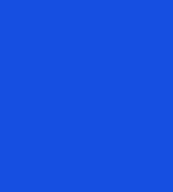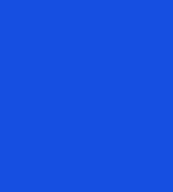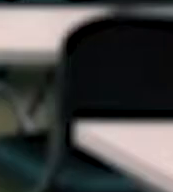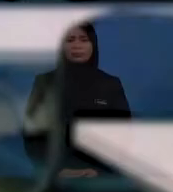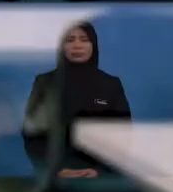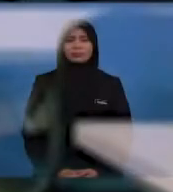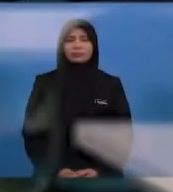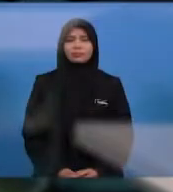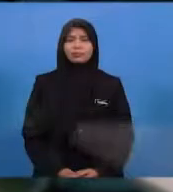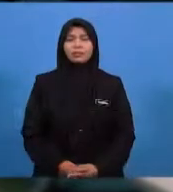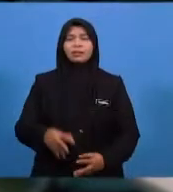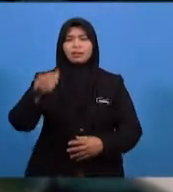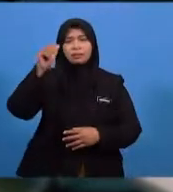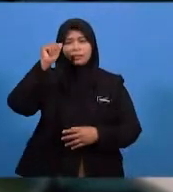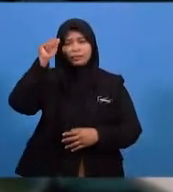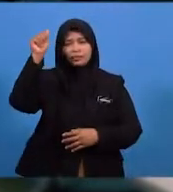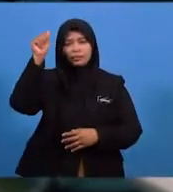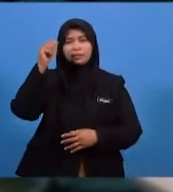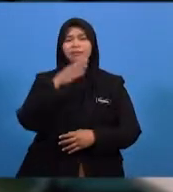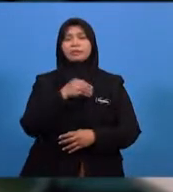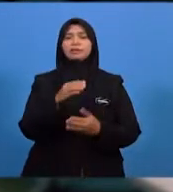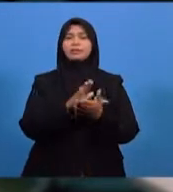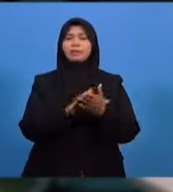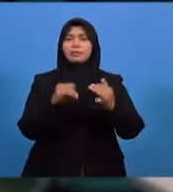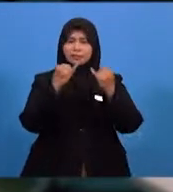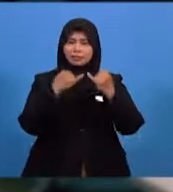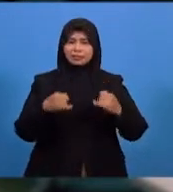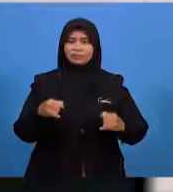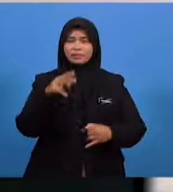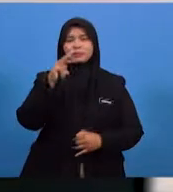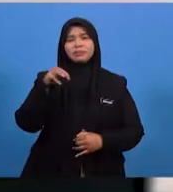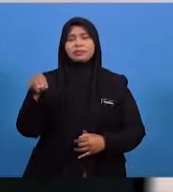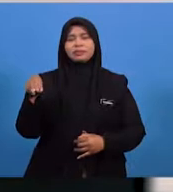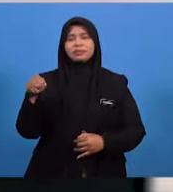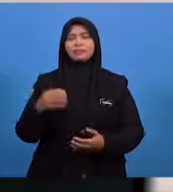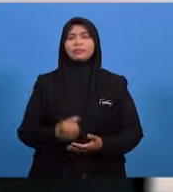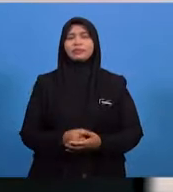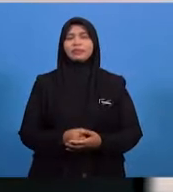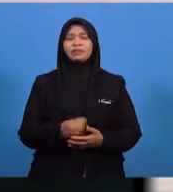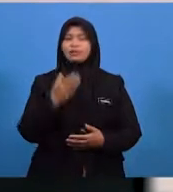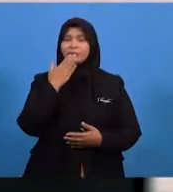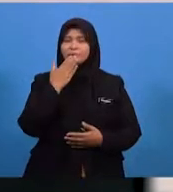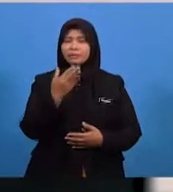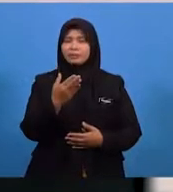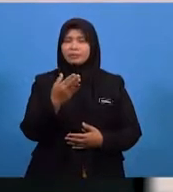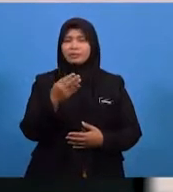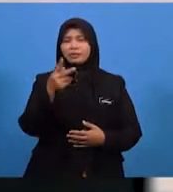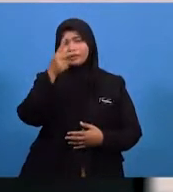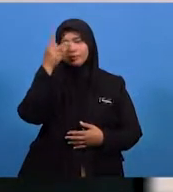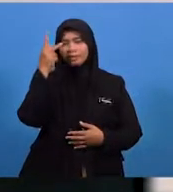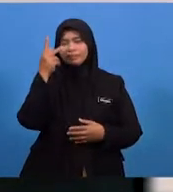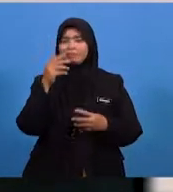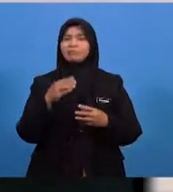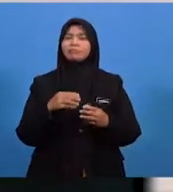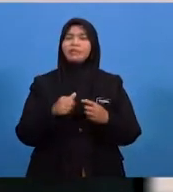pernyataan assalamualaikum dan selamat sejahtera murid-murid Terima kasih kerana menyertai kelas